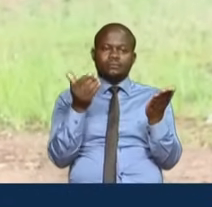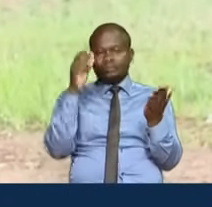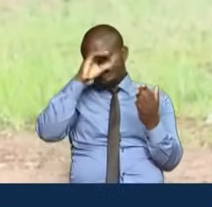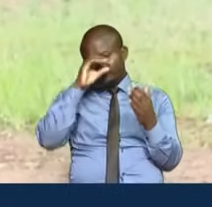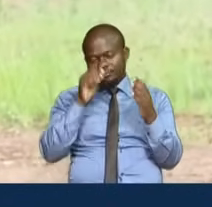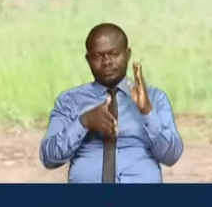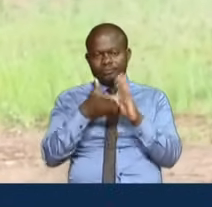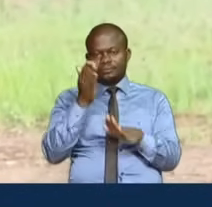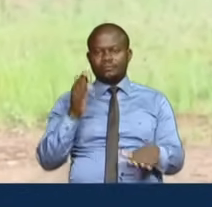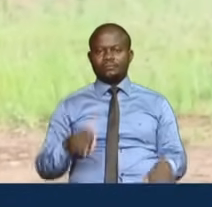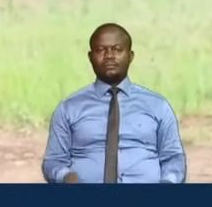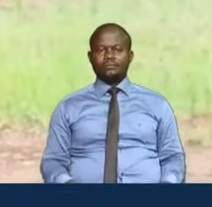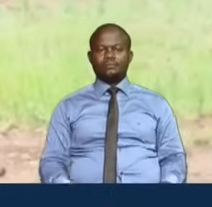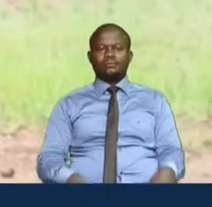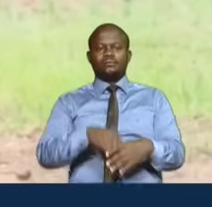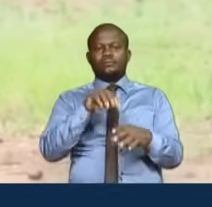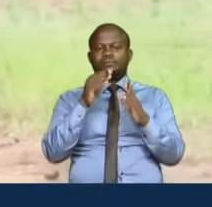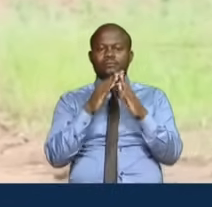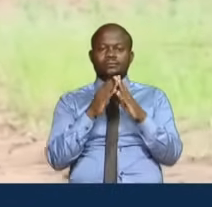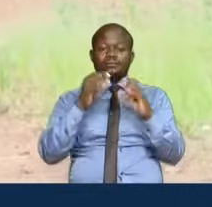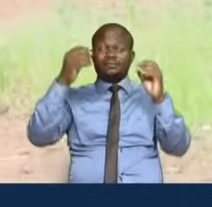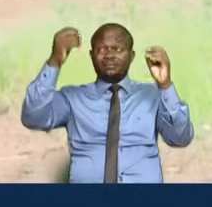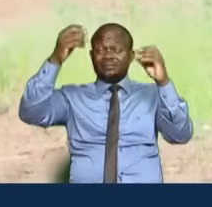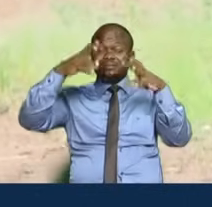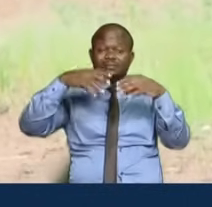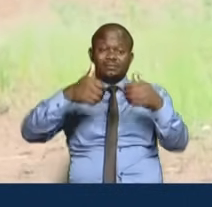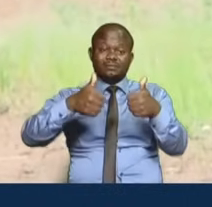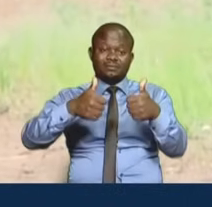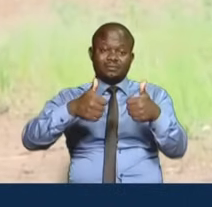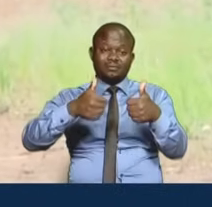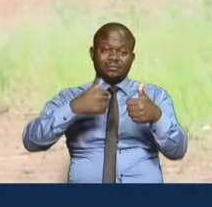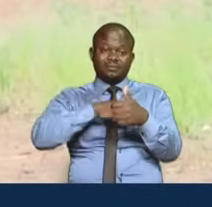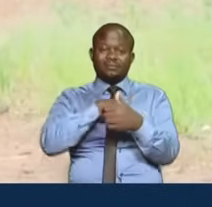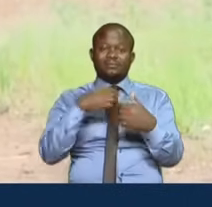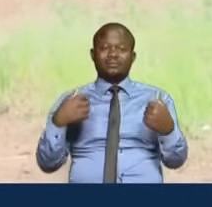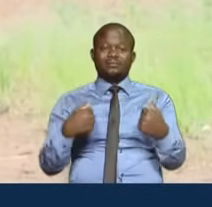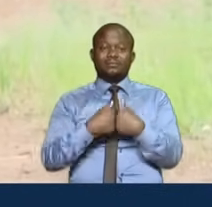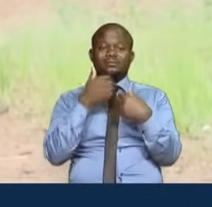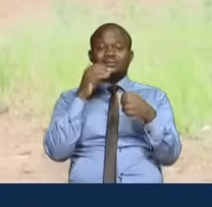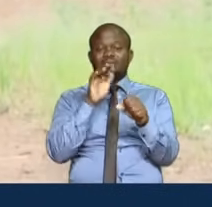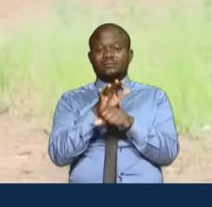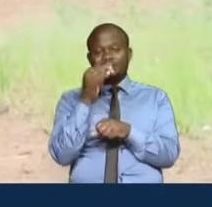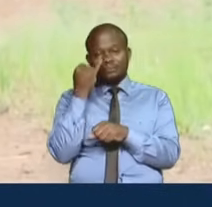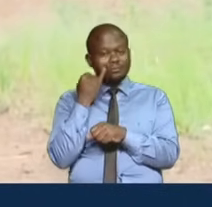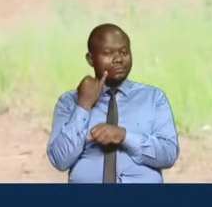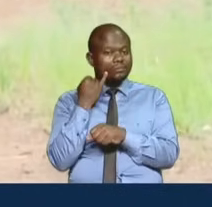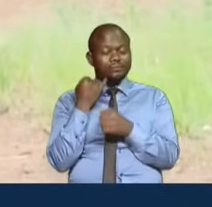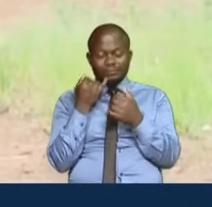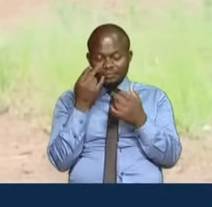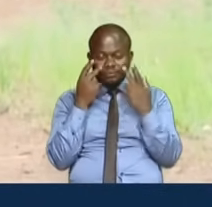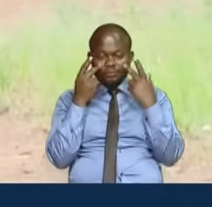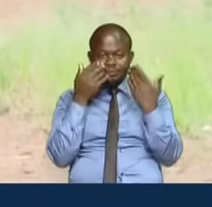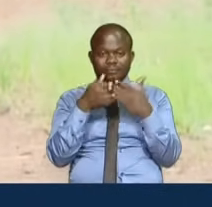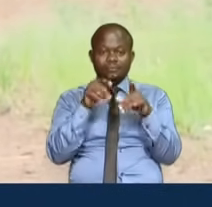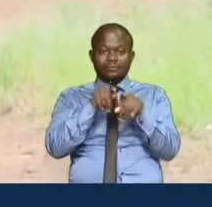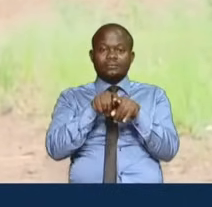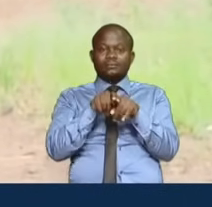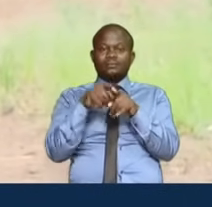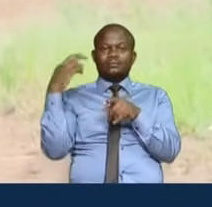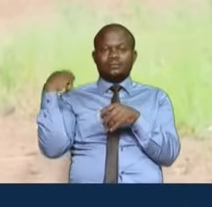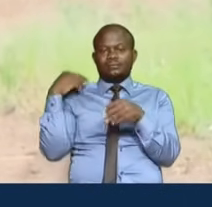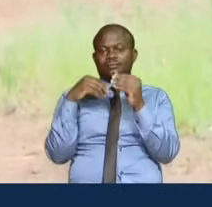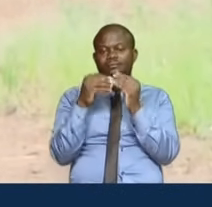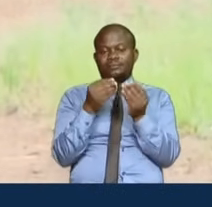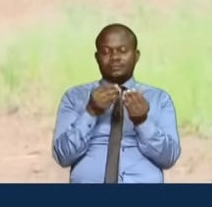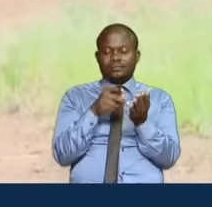n'uwo munsi. Iyindi midugudu iracana, byatugizeho ingaruka zinakaze. Reba nk'umwange ndi umwejenti,